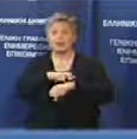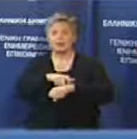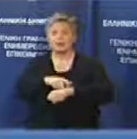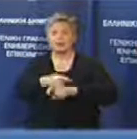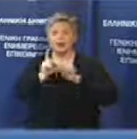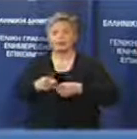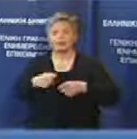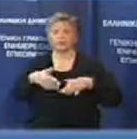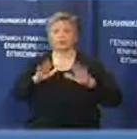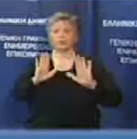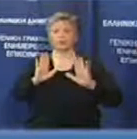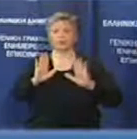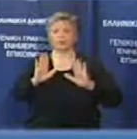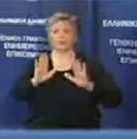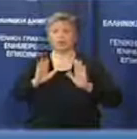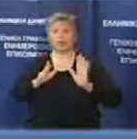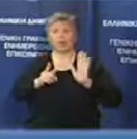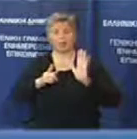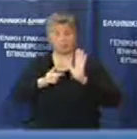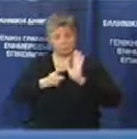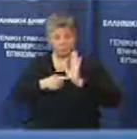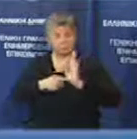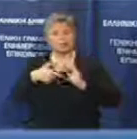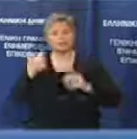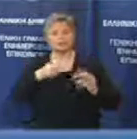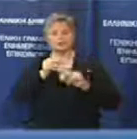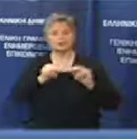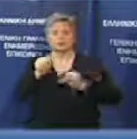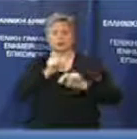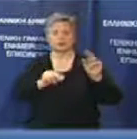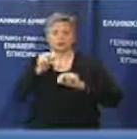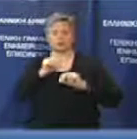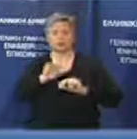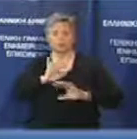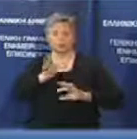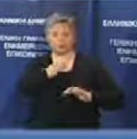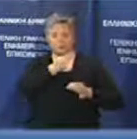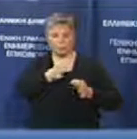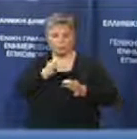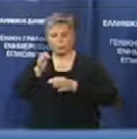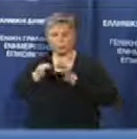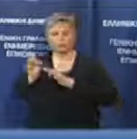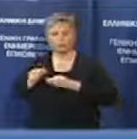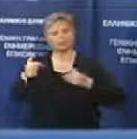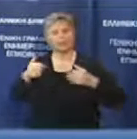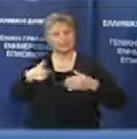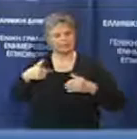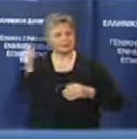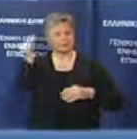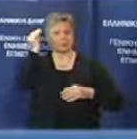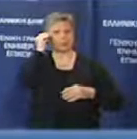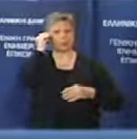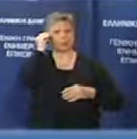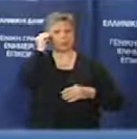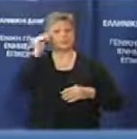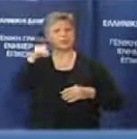θα πάρθει ερήμην των άλλων. Όλοι οι παράμετροι θα ληφθούν υπόψη. Επομένως, δεν μιλάμε για